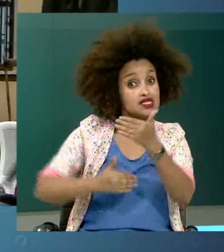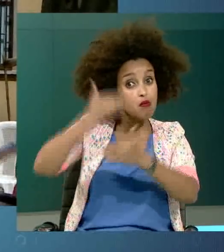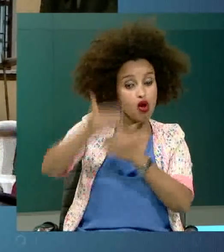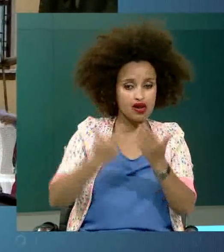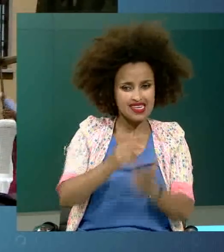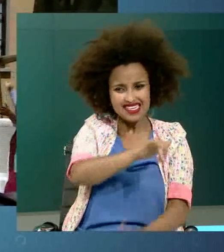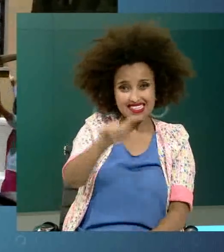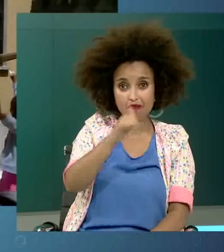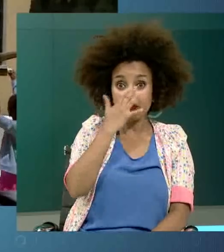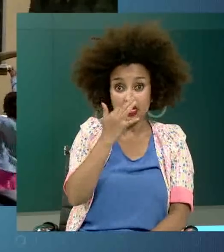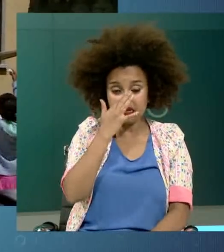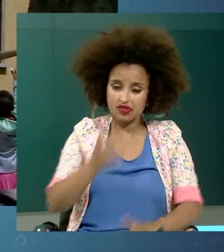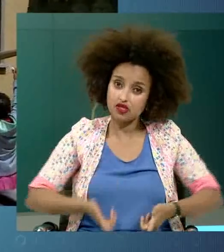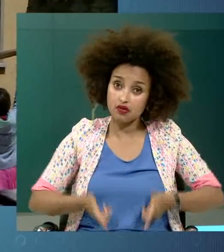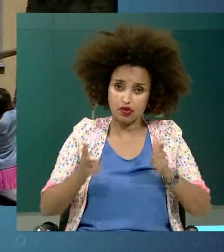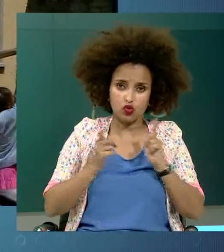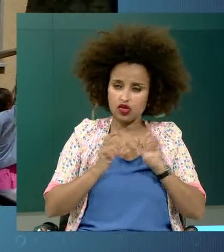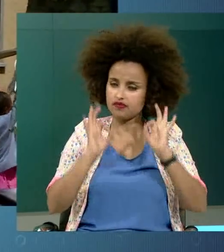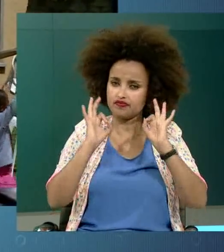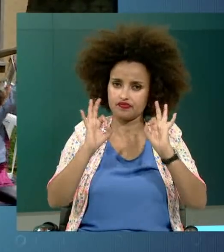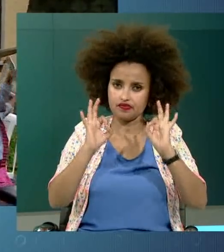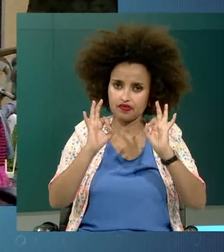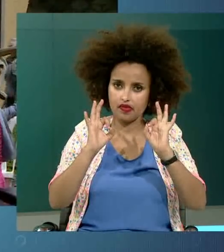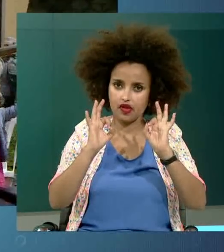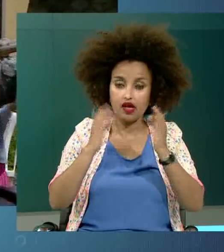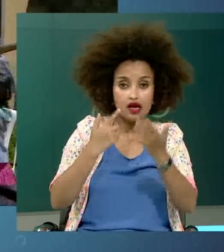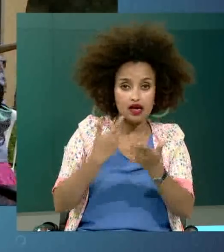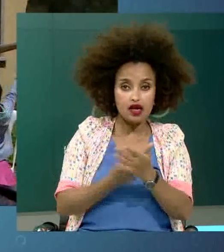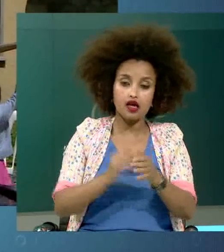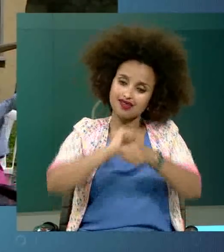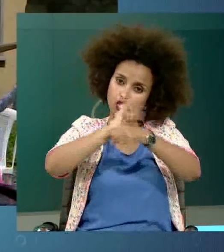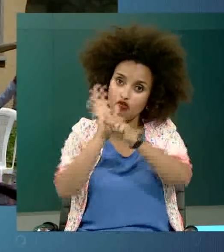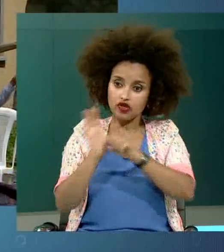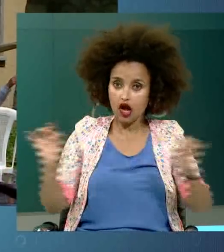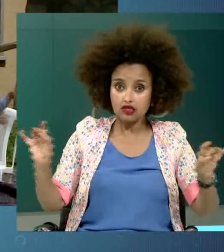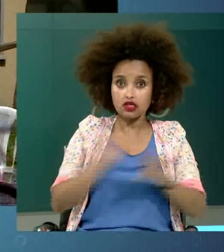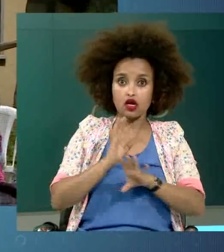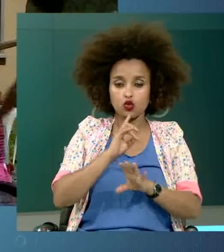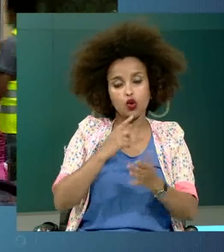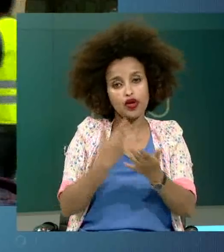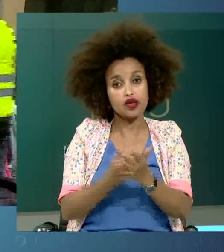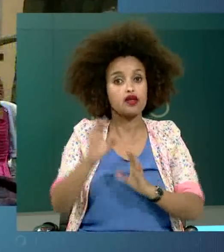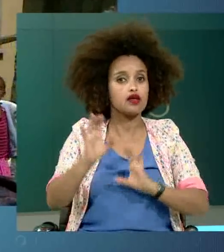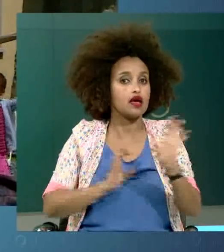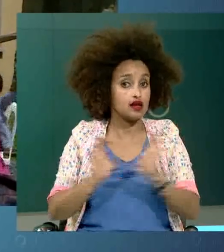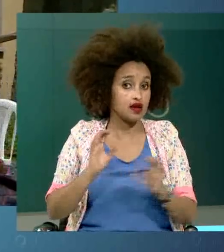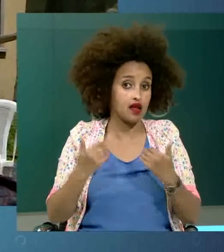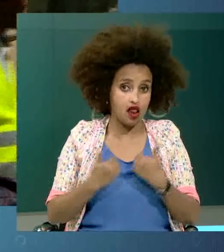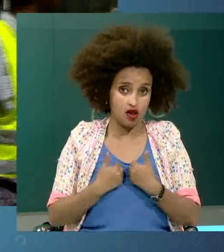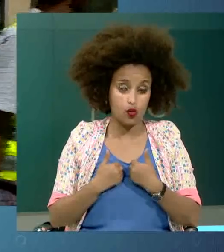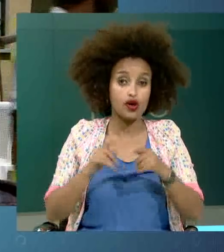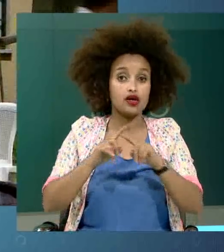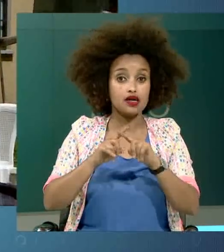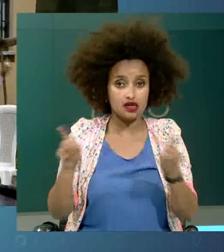ቢኖረን የመረዳዳት ባህሉ ቢኖረን በጣም ጥሩ ነው በእውነት። አሁን ይሄ ኮቪድ አስደንግጦን ነው በእርግጥ ይሄን ነገር እየተደረገ ያለው፣